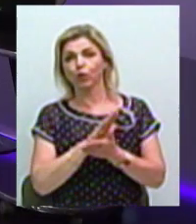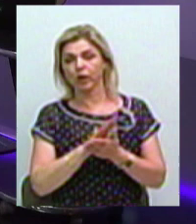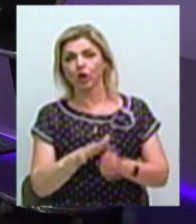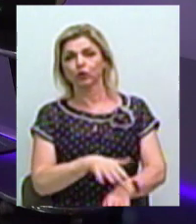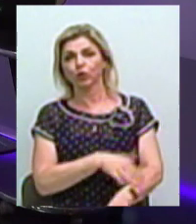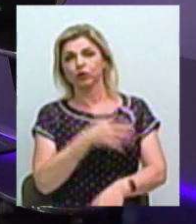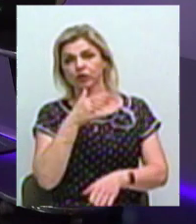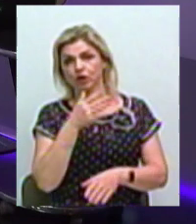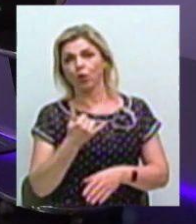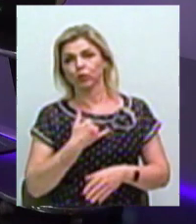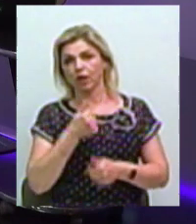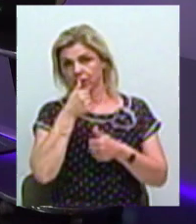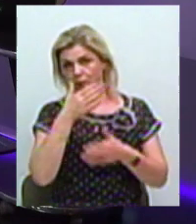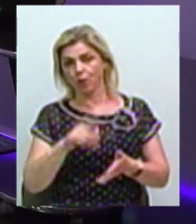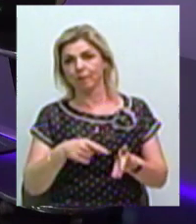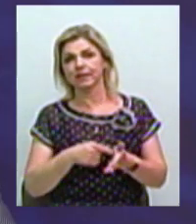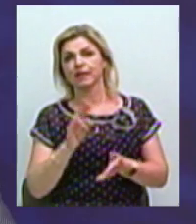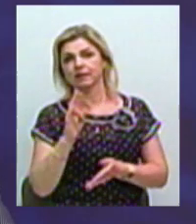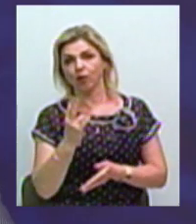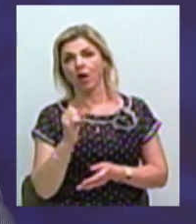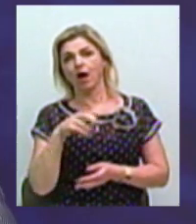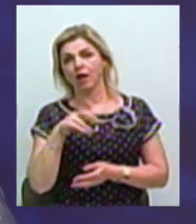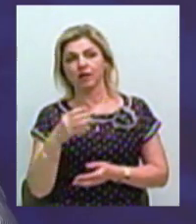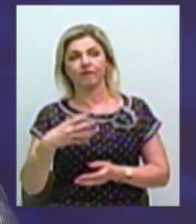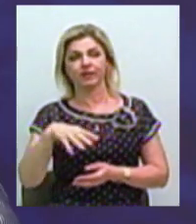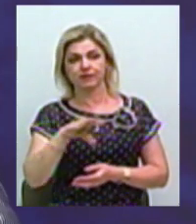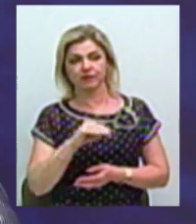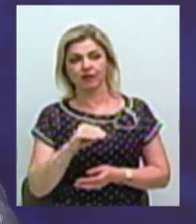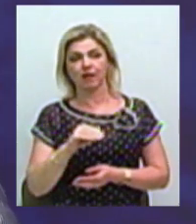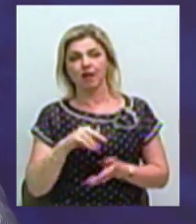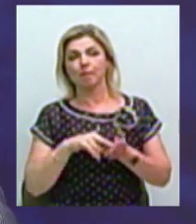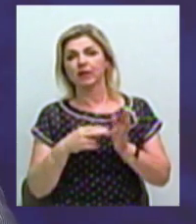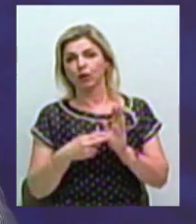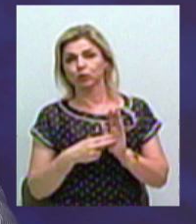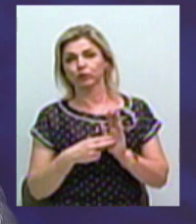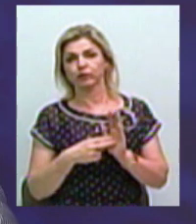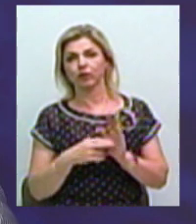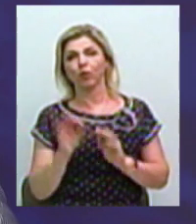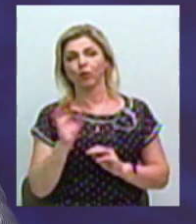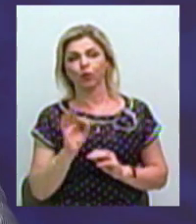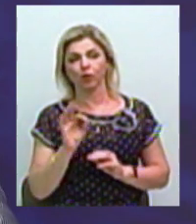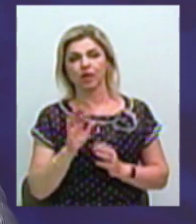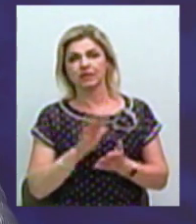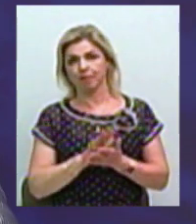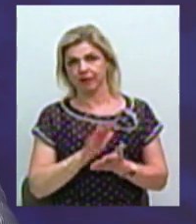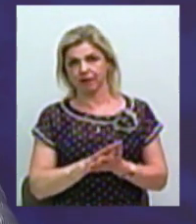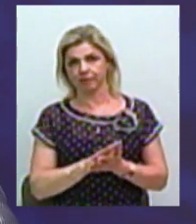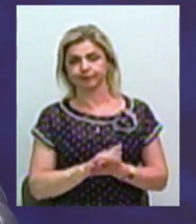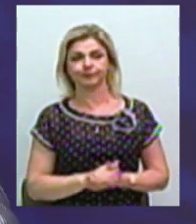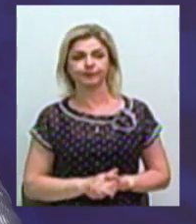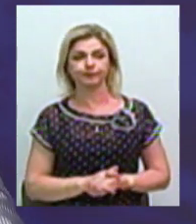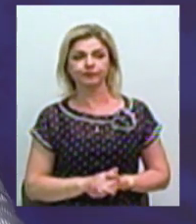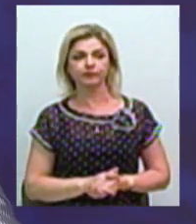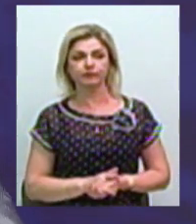нас не можуть в місті Миколаєві, але всі рекламують себе щодо сміття. Тобто,